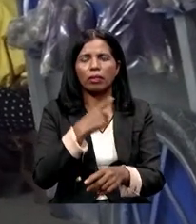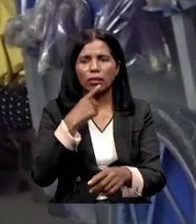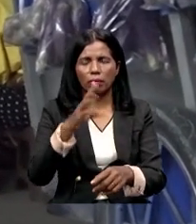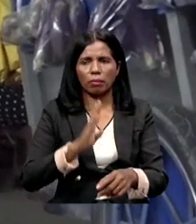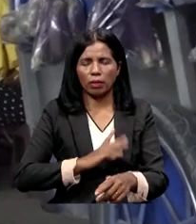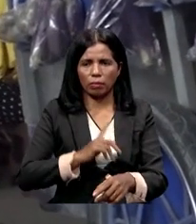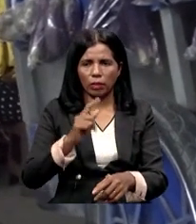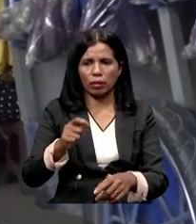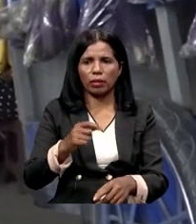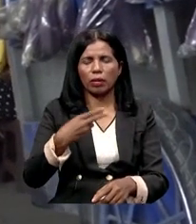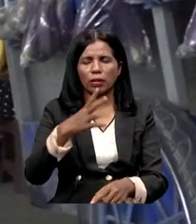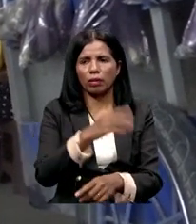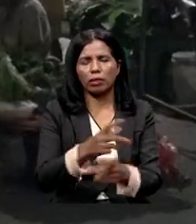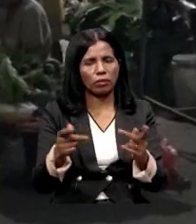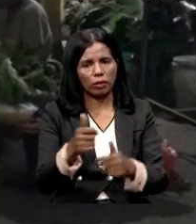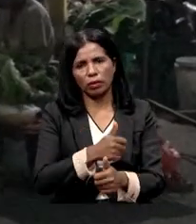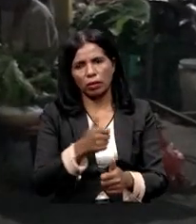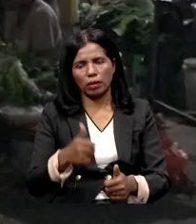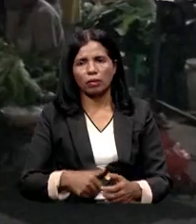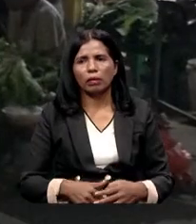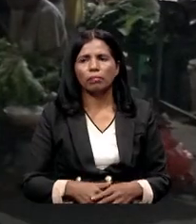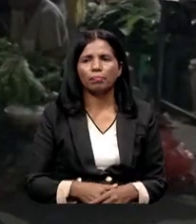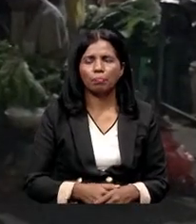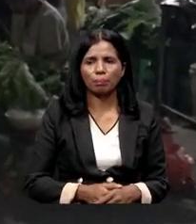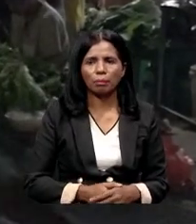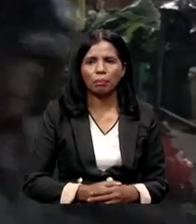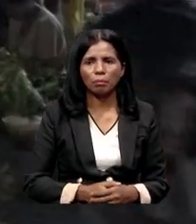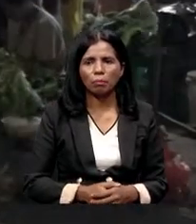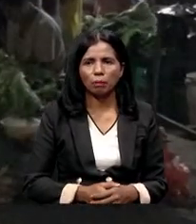Baru Pite audiang no fatin sirselok John Carlos Tito Silva GMN.